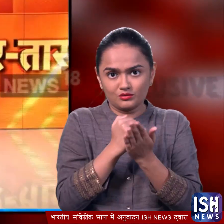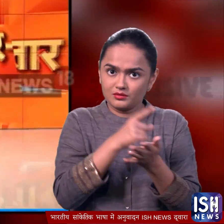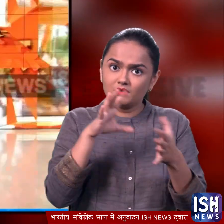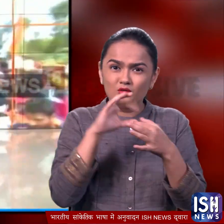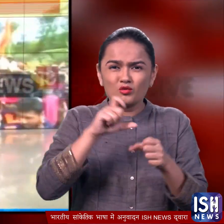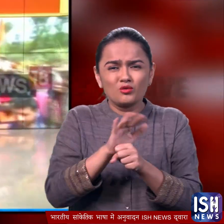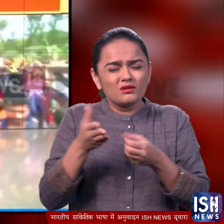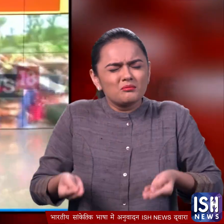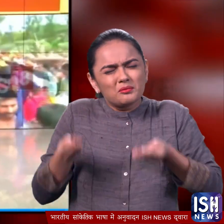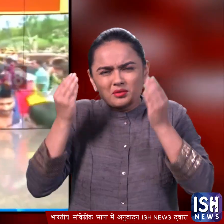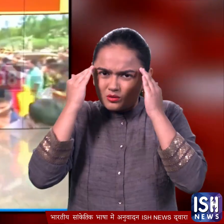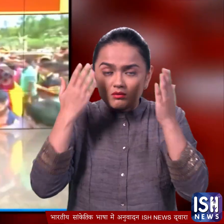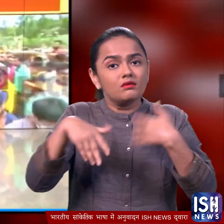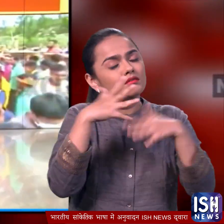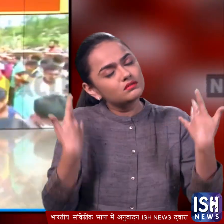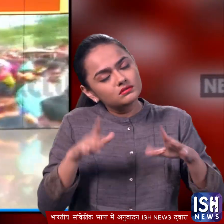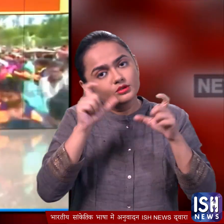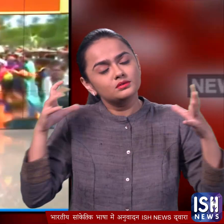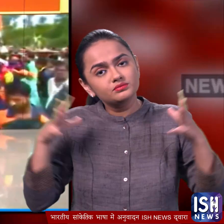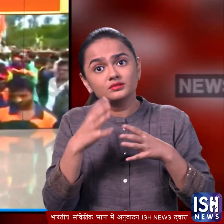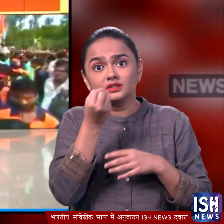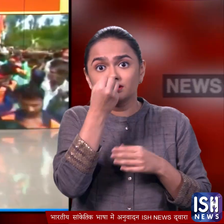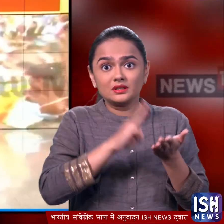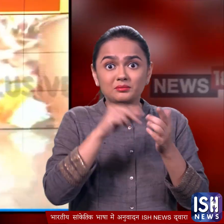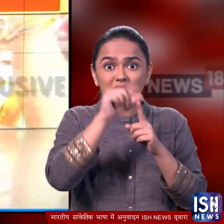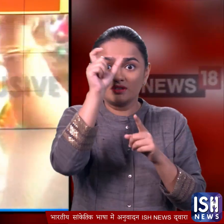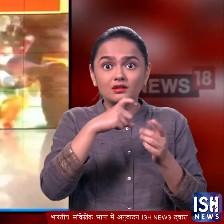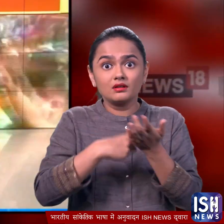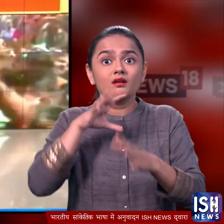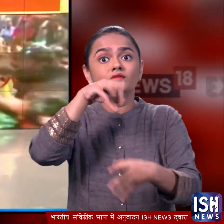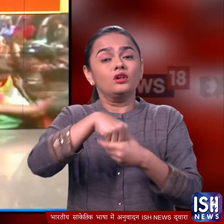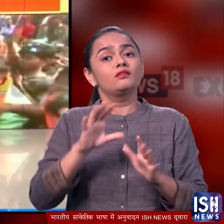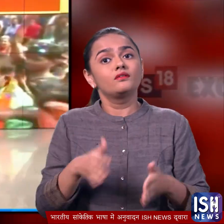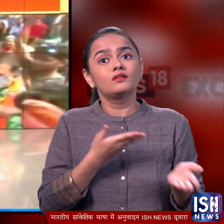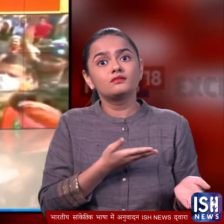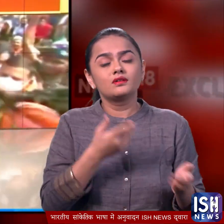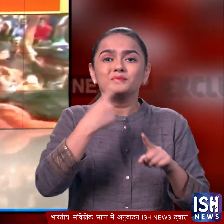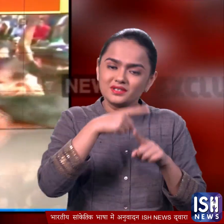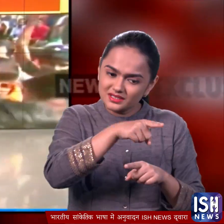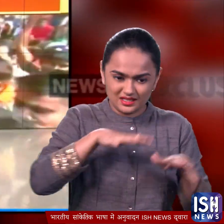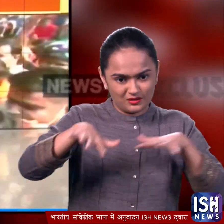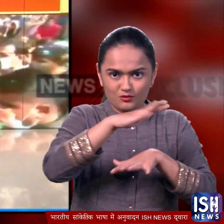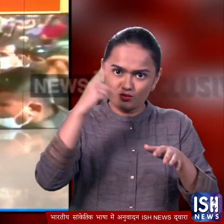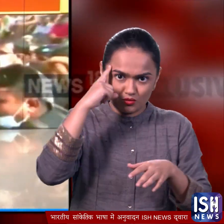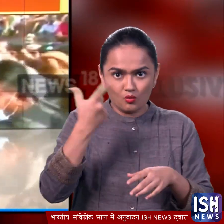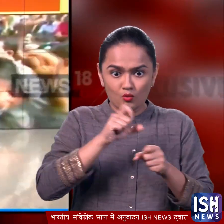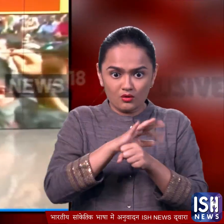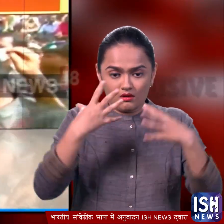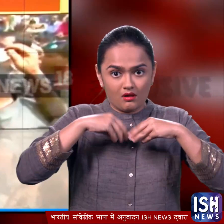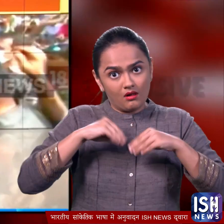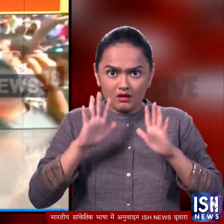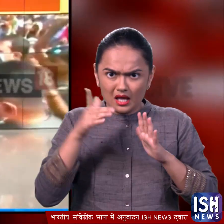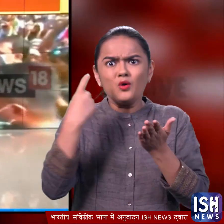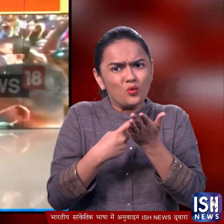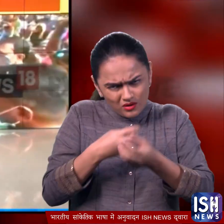कोरोना के खतरे के बावजूद भारी भीड़ जुटी, जिसमें बीजेपी विधायक एमपी रेणुकाचार्य भी शामिल हुए। हालांकि राज्य में महामारी को देखते हुए कई